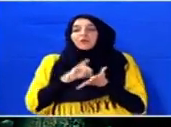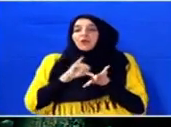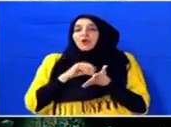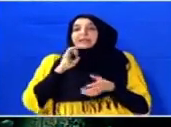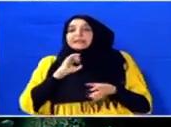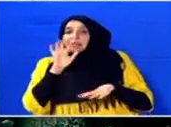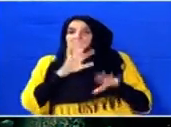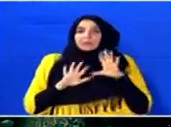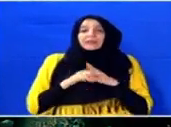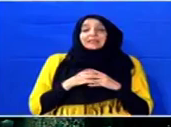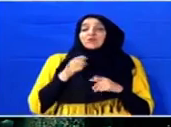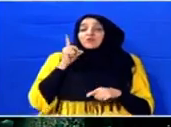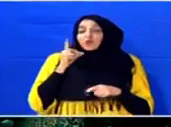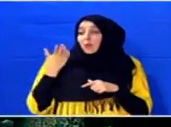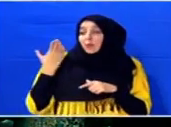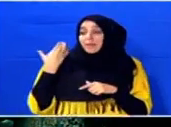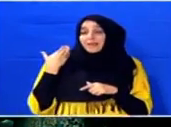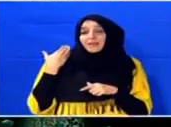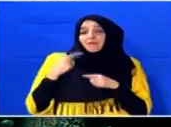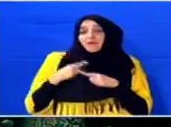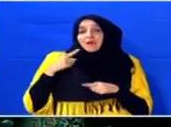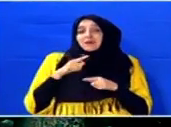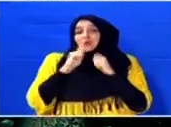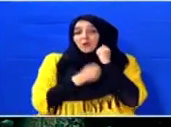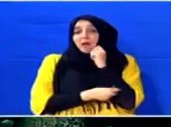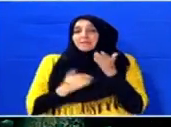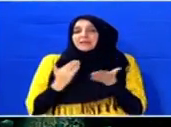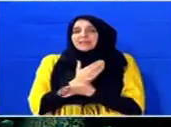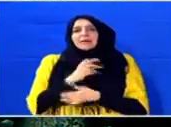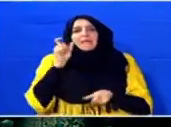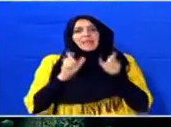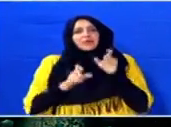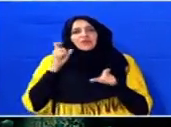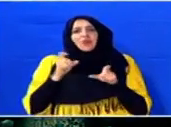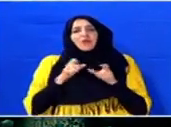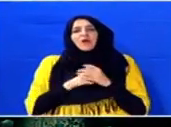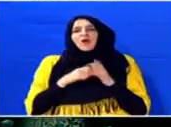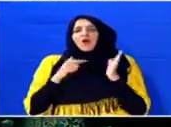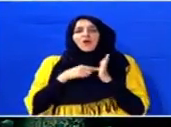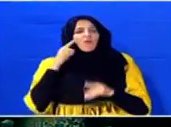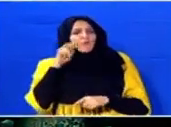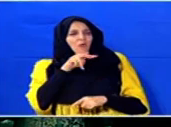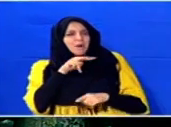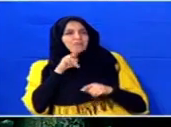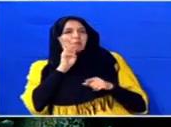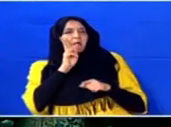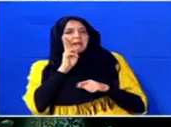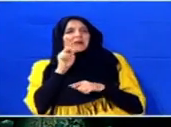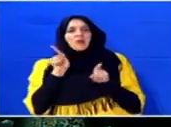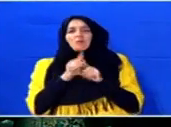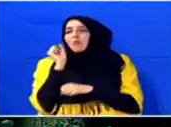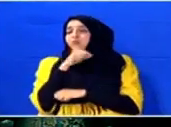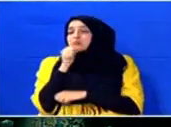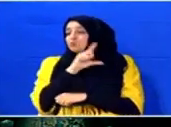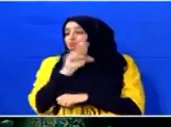وركزنا على نقطه مهمه جدا الا وهي انصراف عن الاصلاح وعدم تحمل